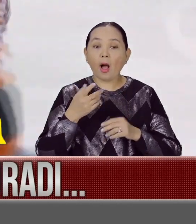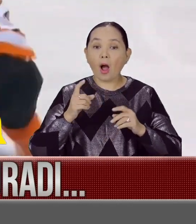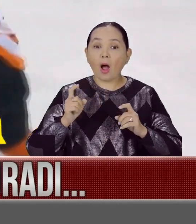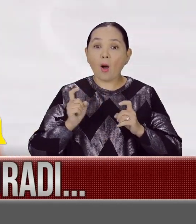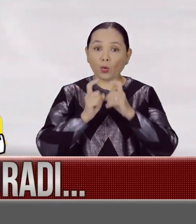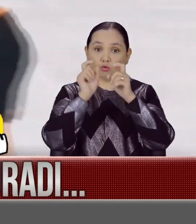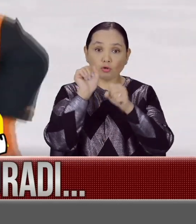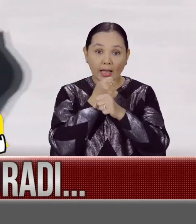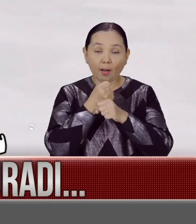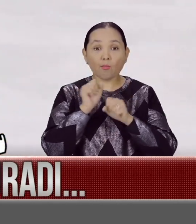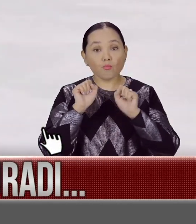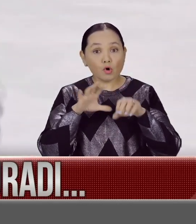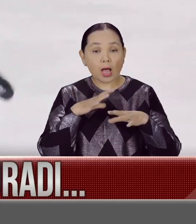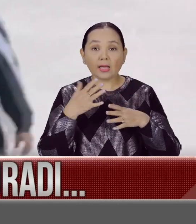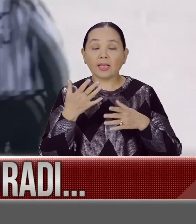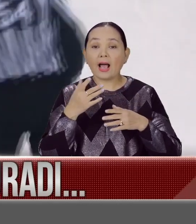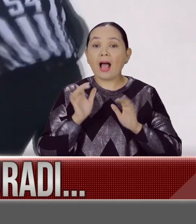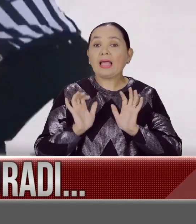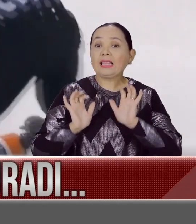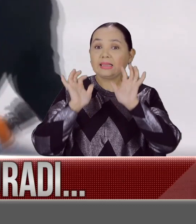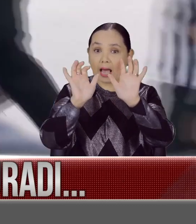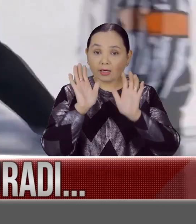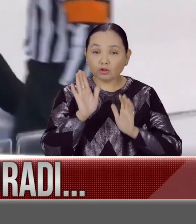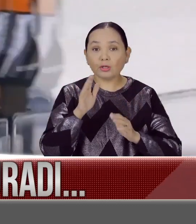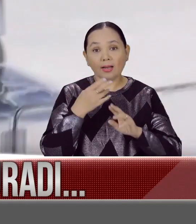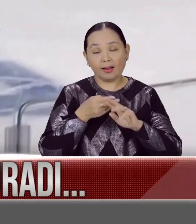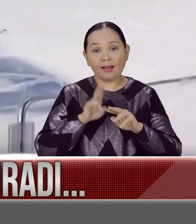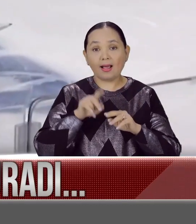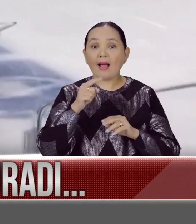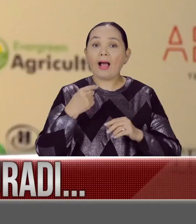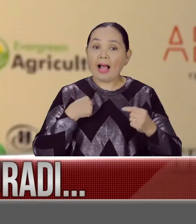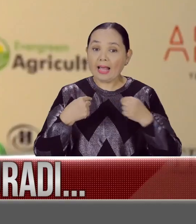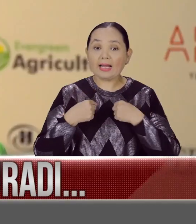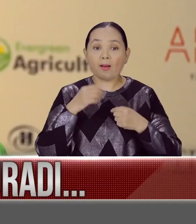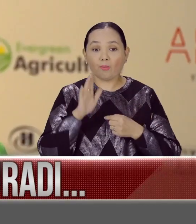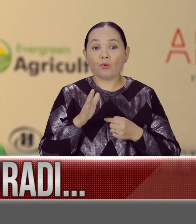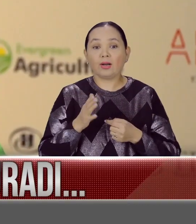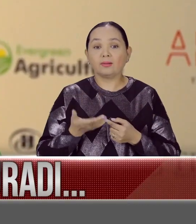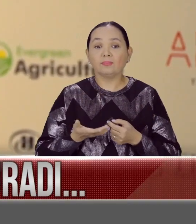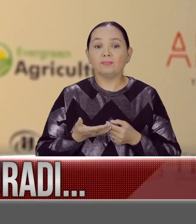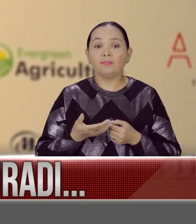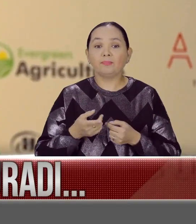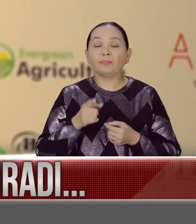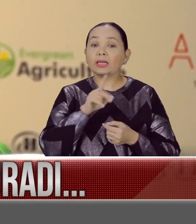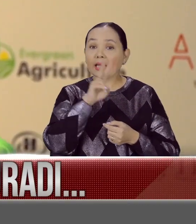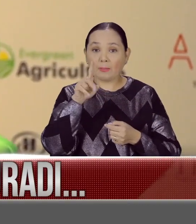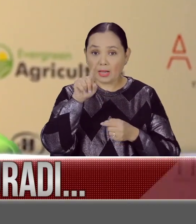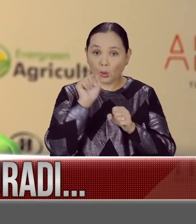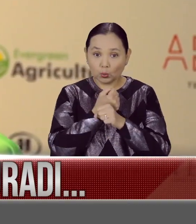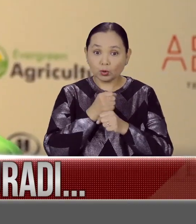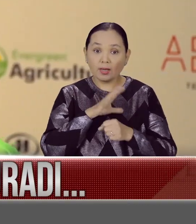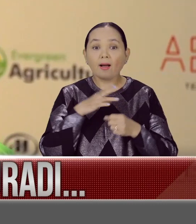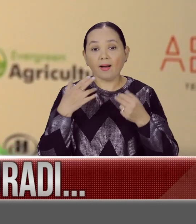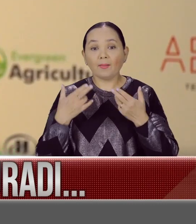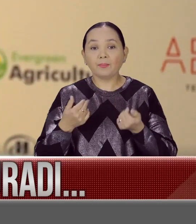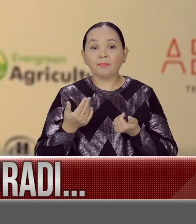ketsa bo'ladan bir-biri bilan itarishadi, tushaladi, ozgincha qiyin narsalar bor. Siz o'z kim bilan urushganmisiz?